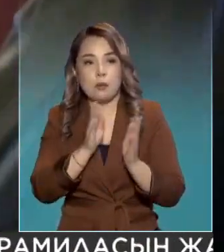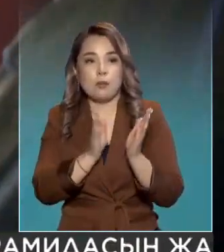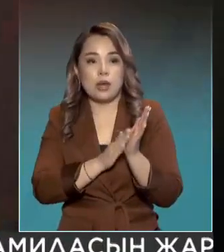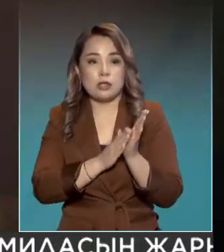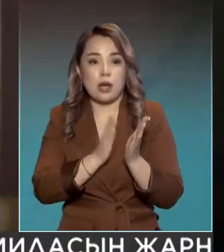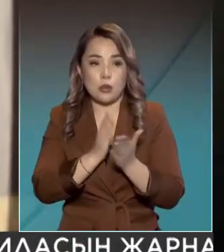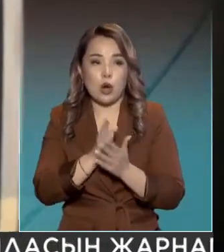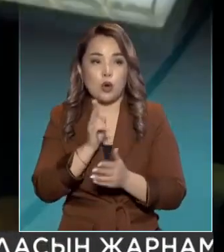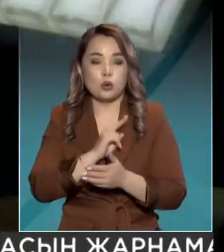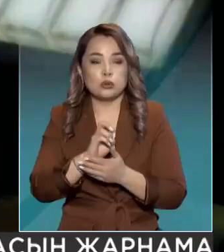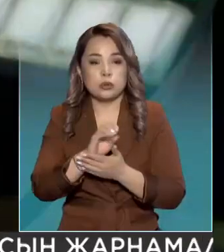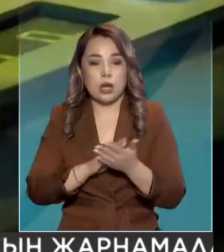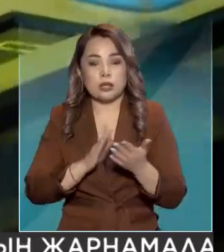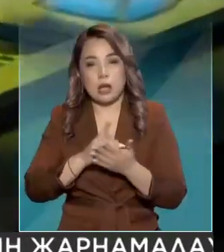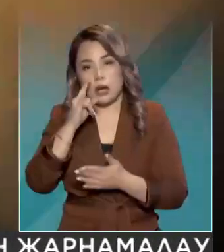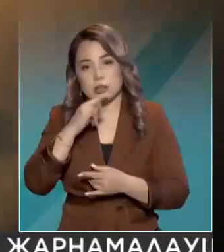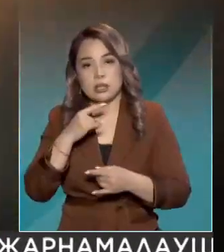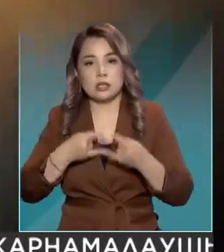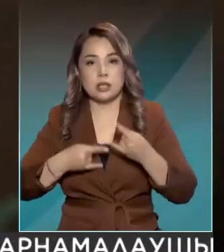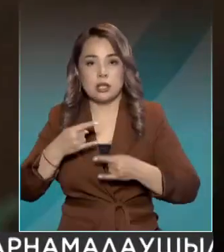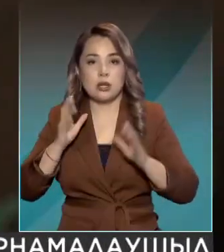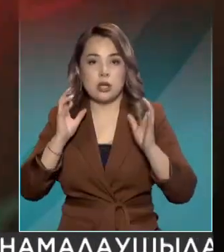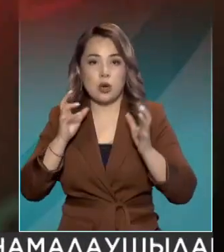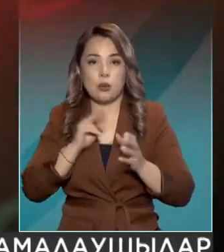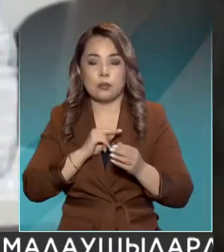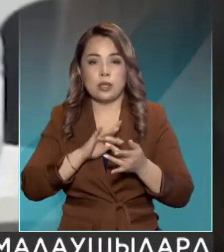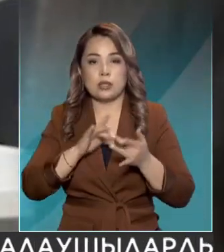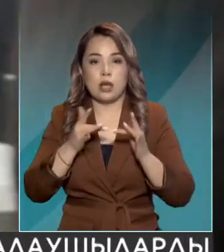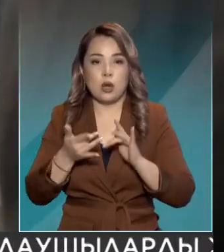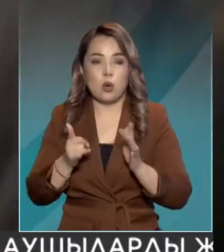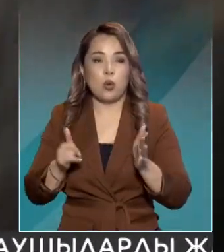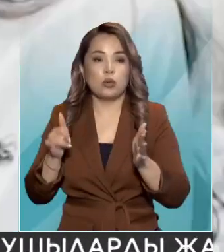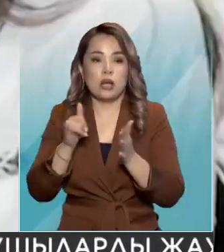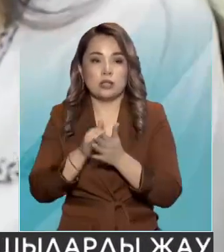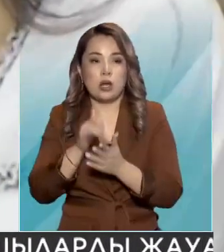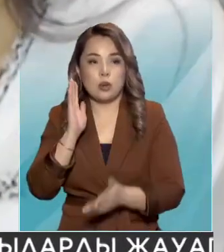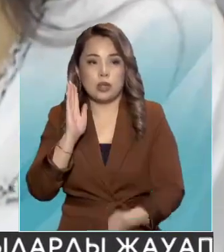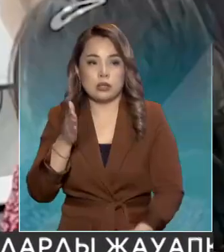марапатталып, жұмыстар Қазақстан телерадиокорпорациясының ресми сайтына орналастырылады.